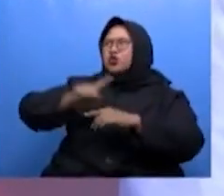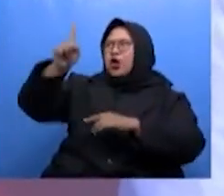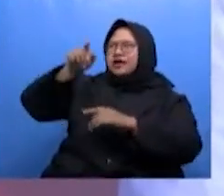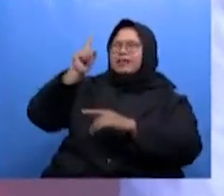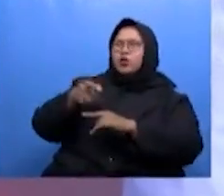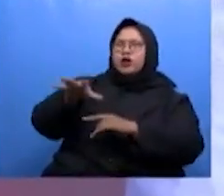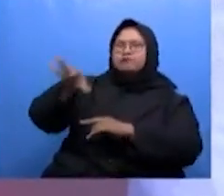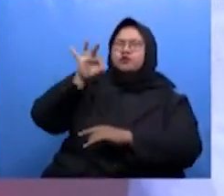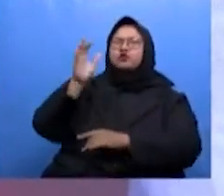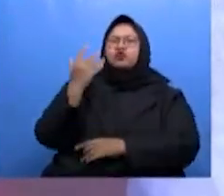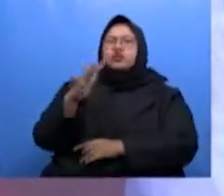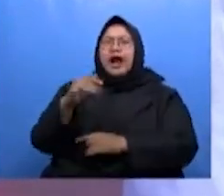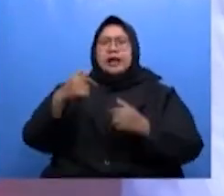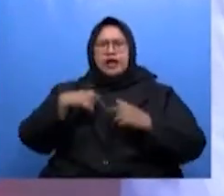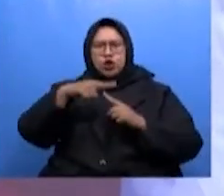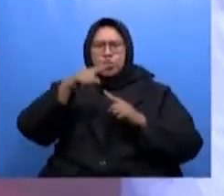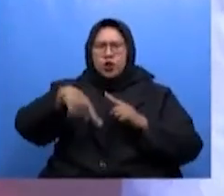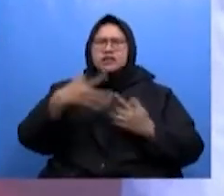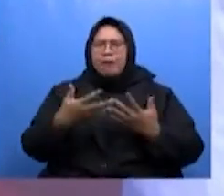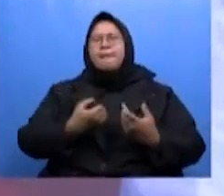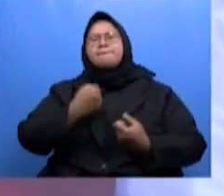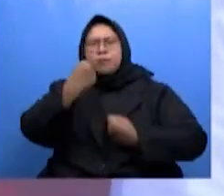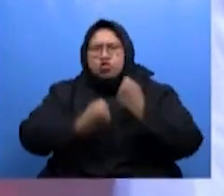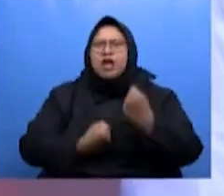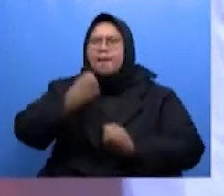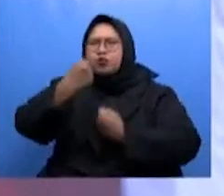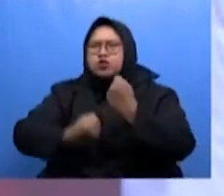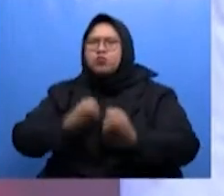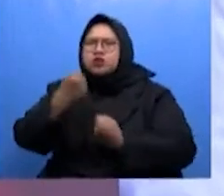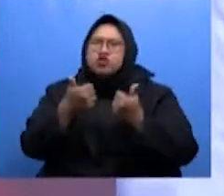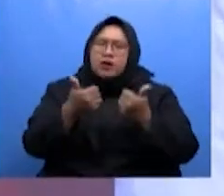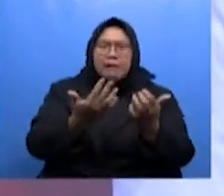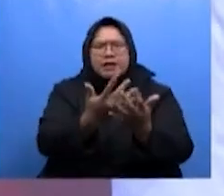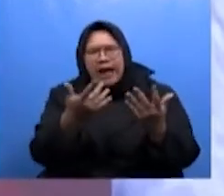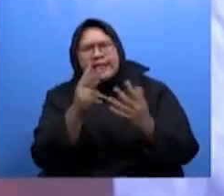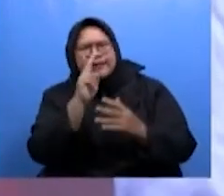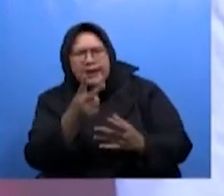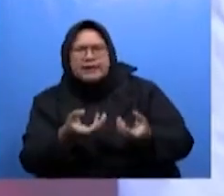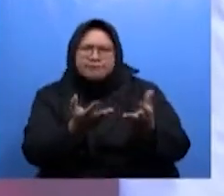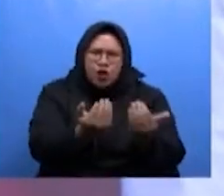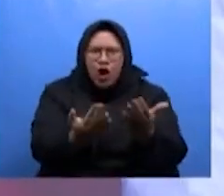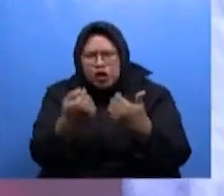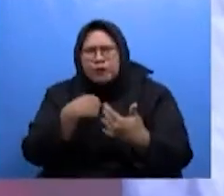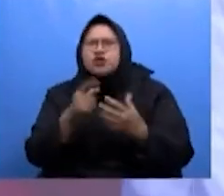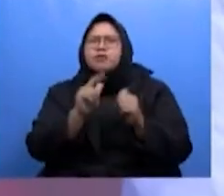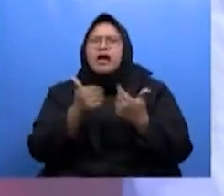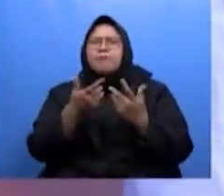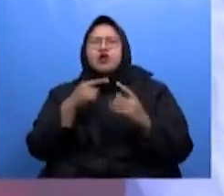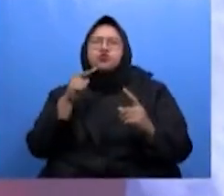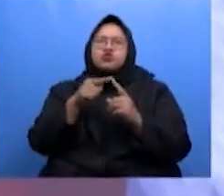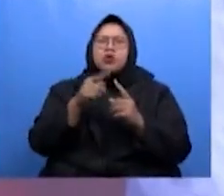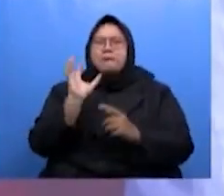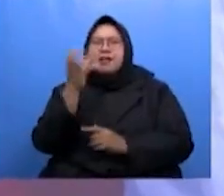Maha Kuasa tugas kita adalah berusaha meyakinkan Mas masyarakat bahwa tujuan kita ingin Banten